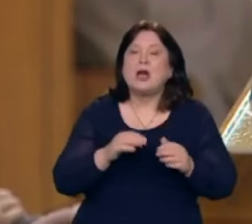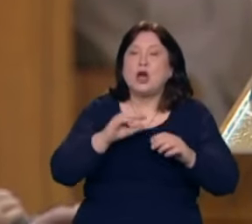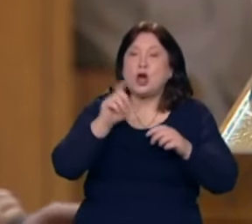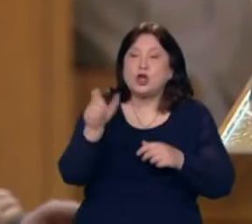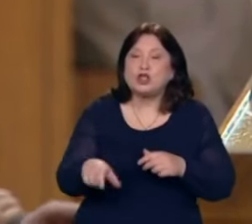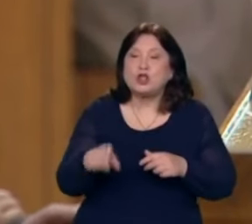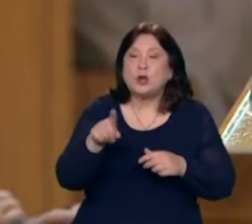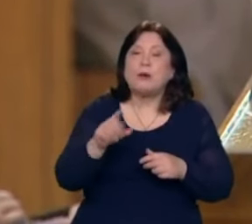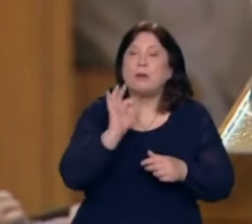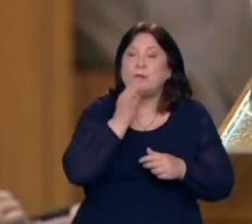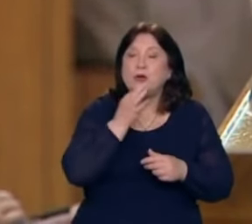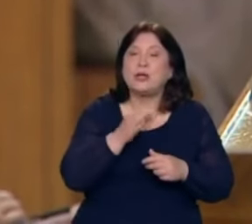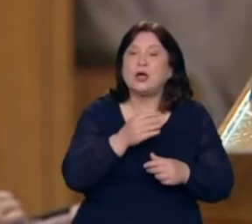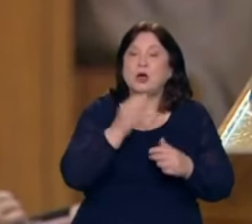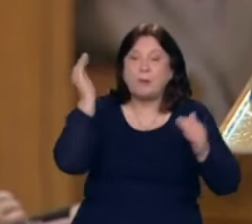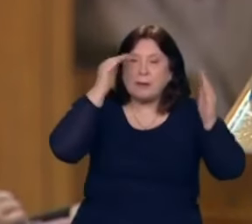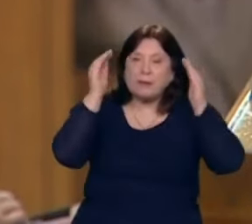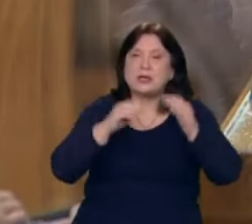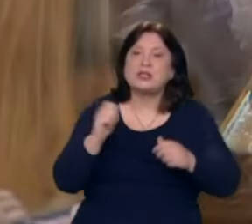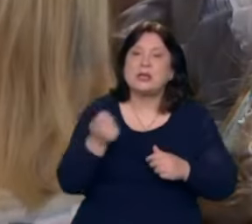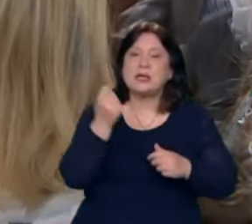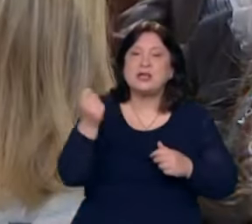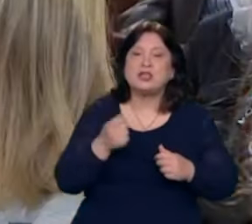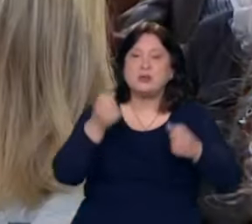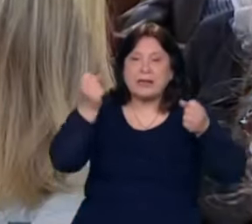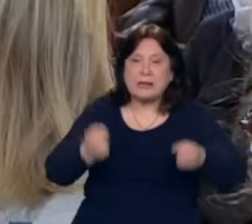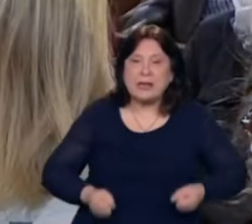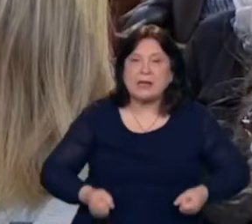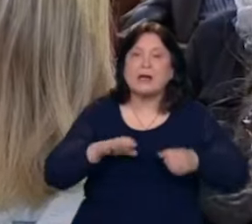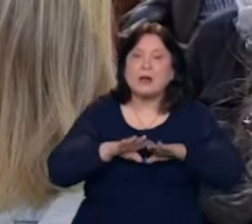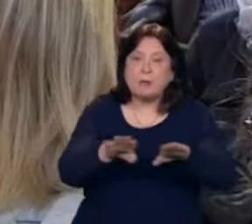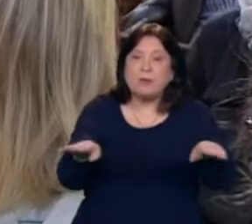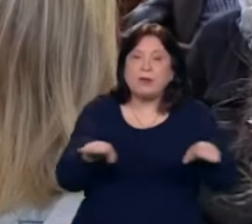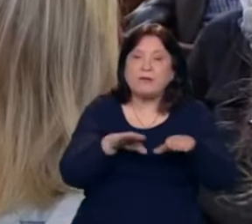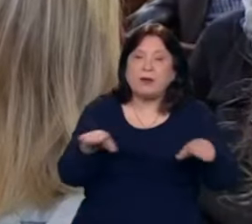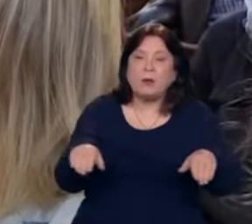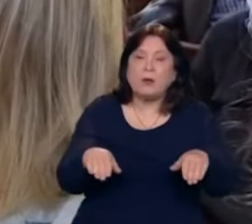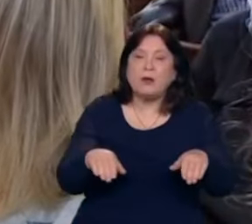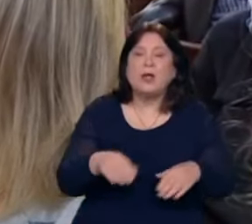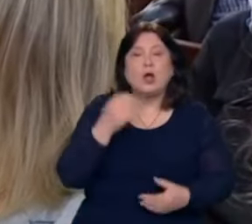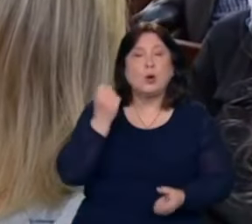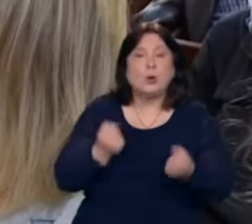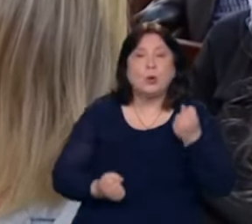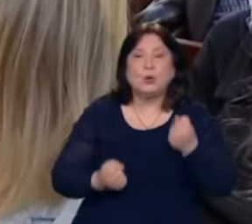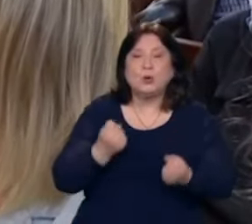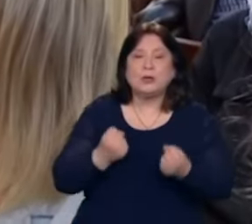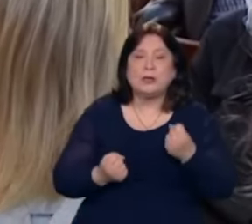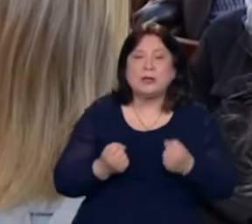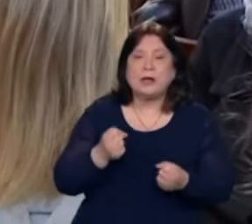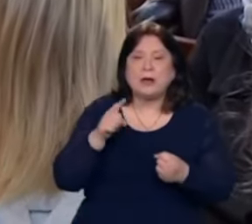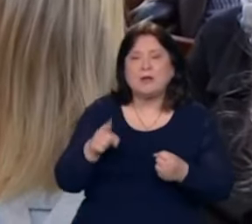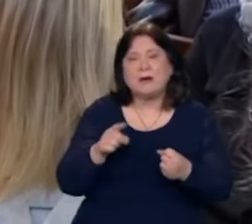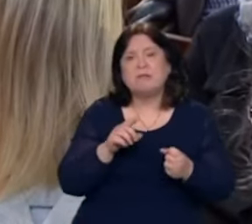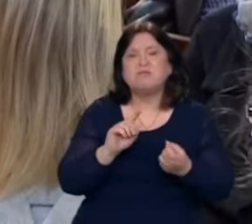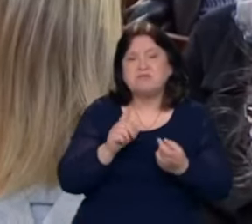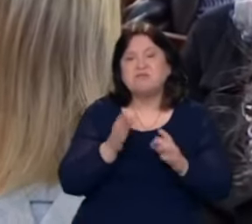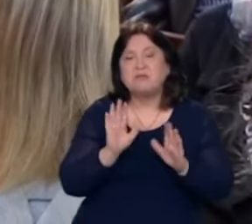papieża który jeździł na nartach i pływał nieomal utrudniała w pewnym